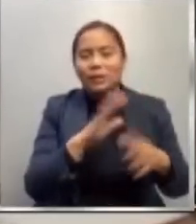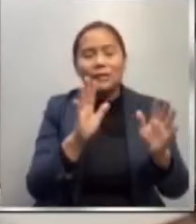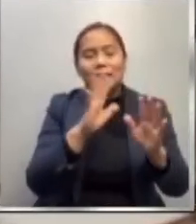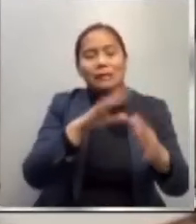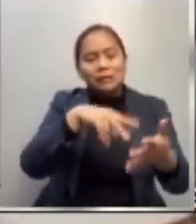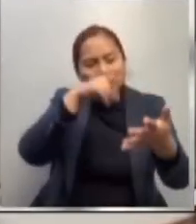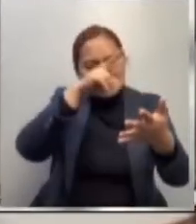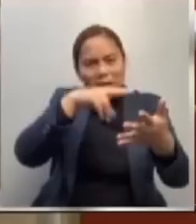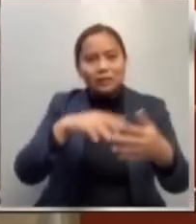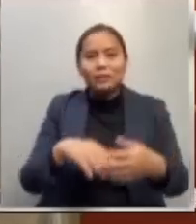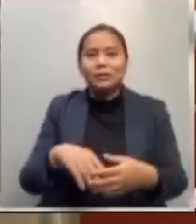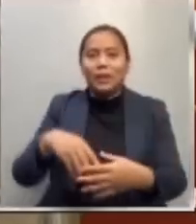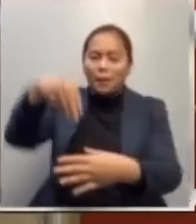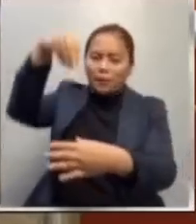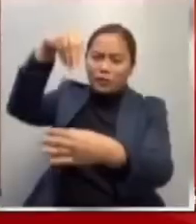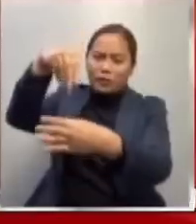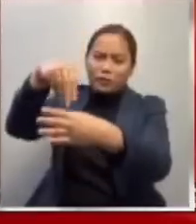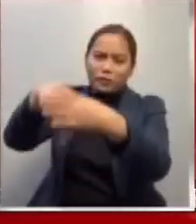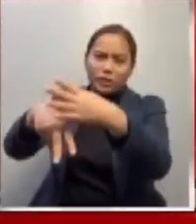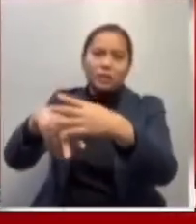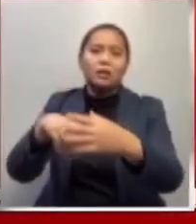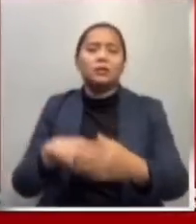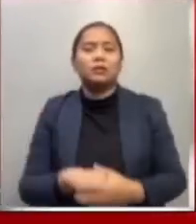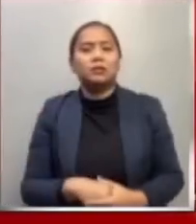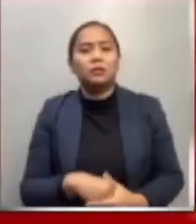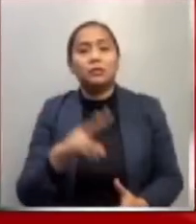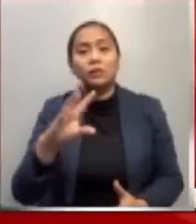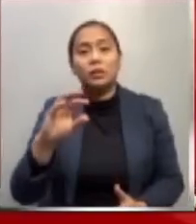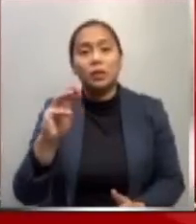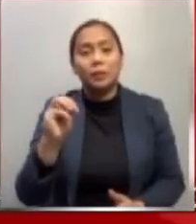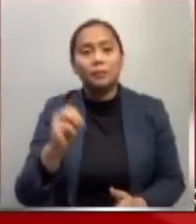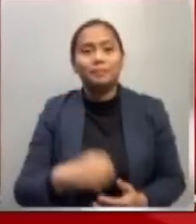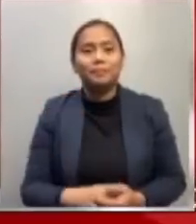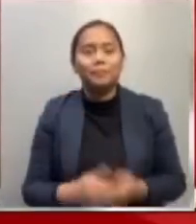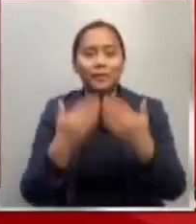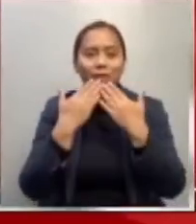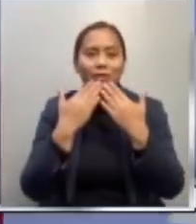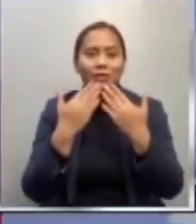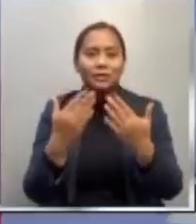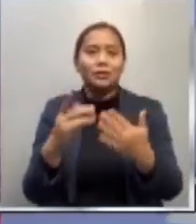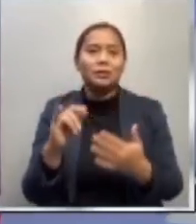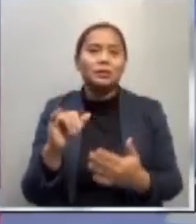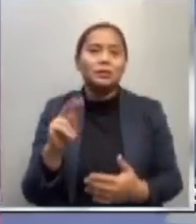Mel. Ayun pala. Maraming salamat sa iyo, Tina Panganiban Perez.